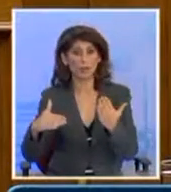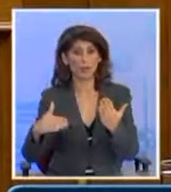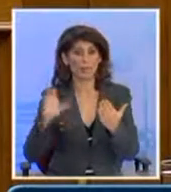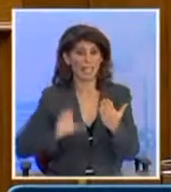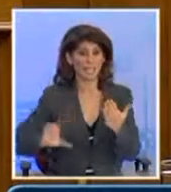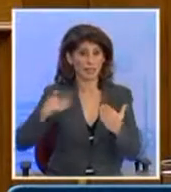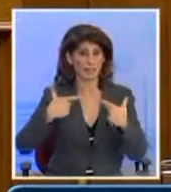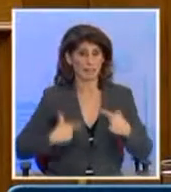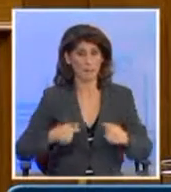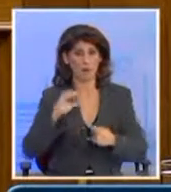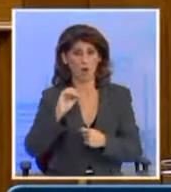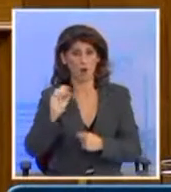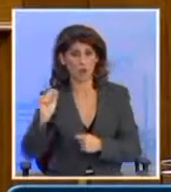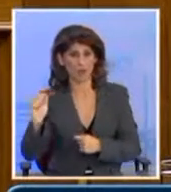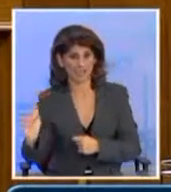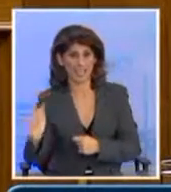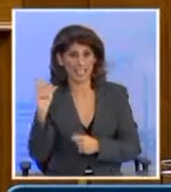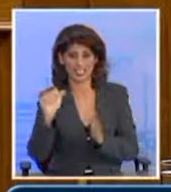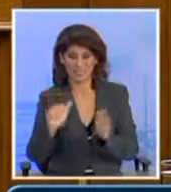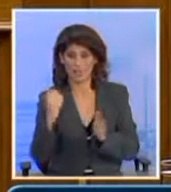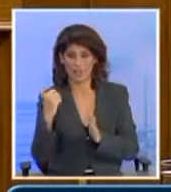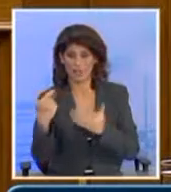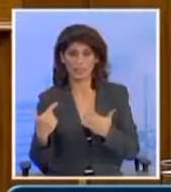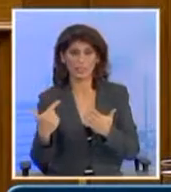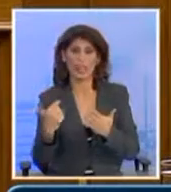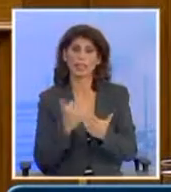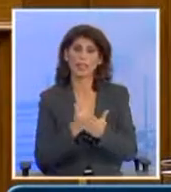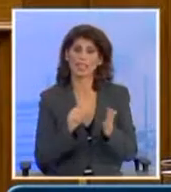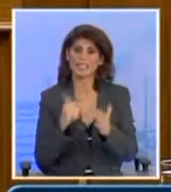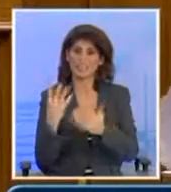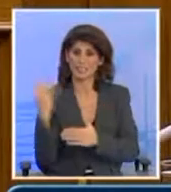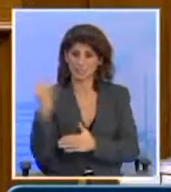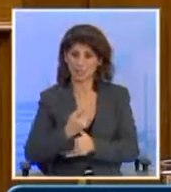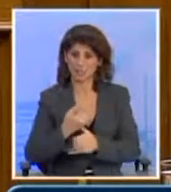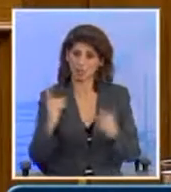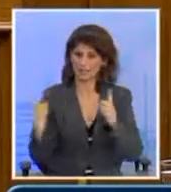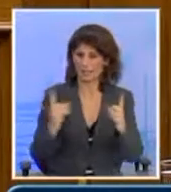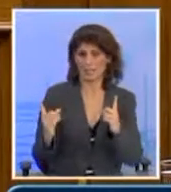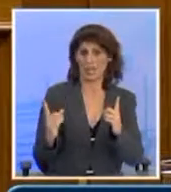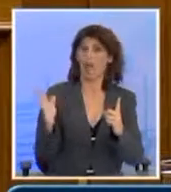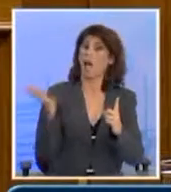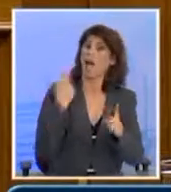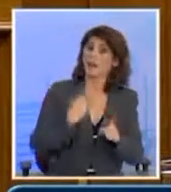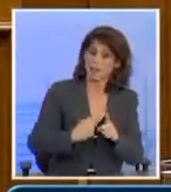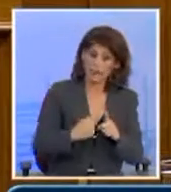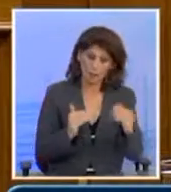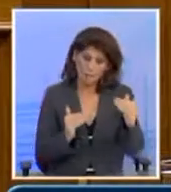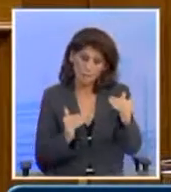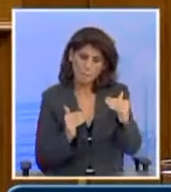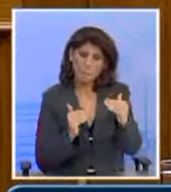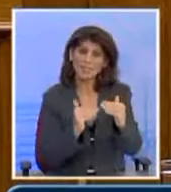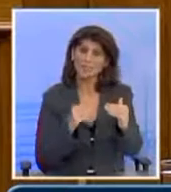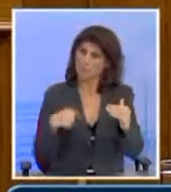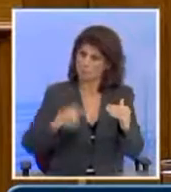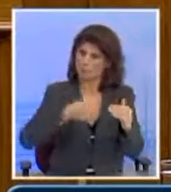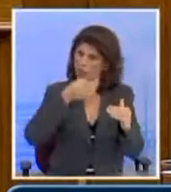του ΟΣΑ 67% και 64% αντιστοίχως. Αν η Ελλάδα πλησιάσει, και θα εξηγήσω